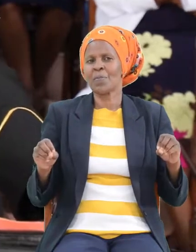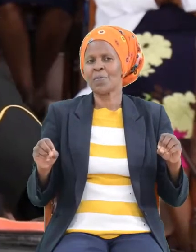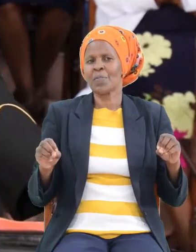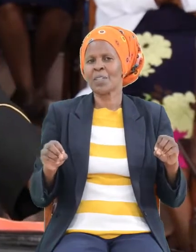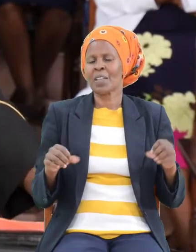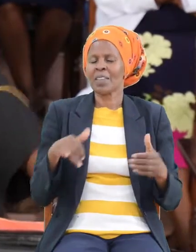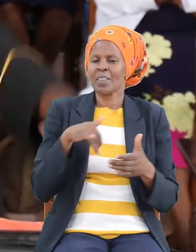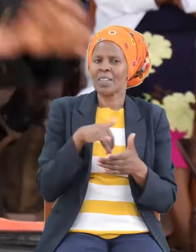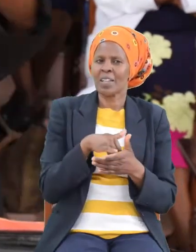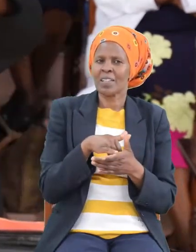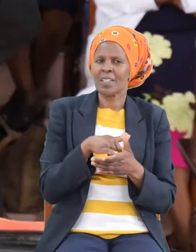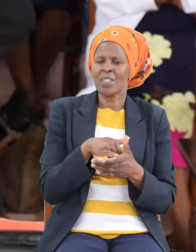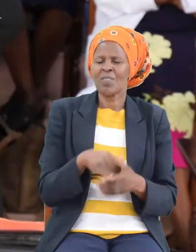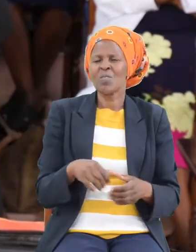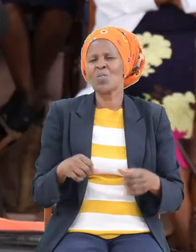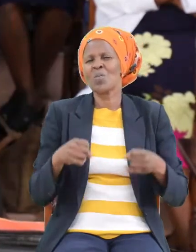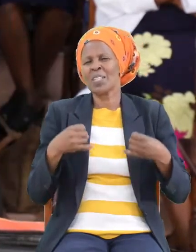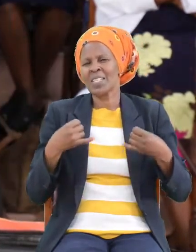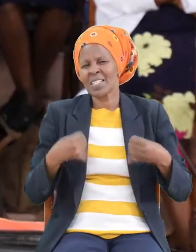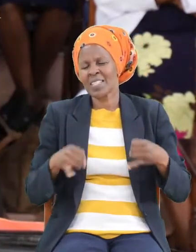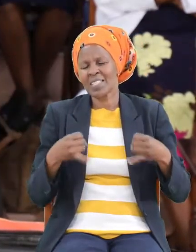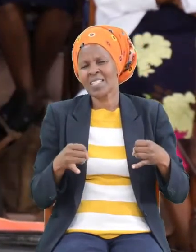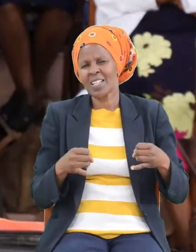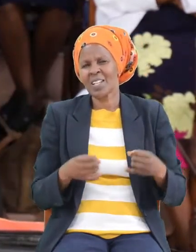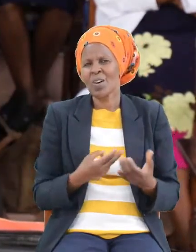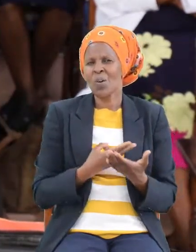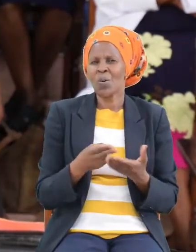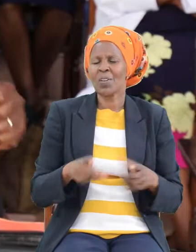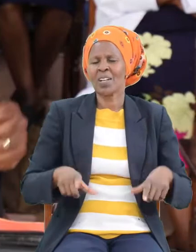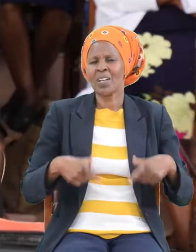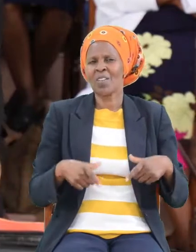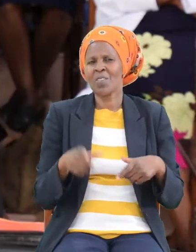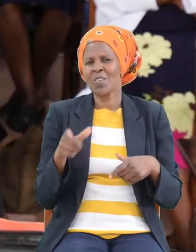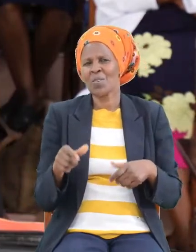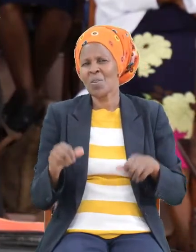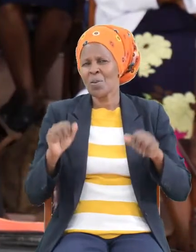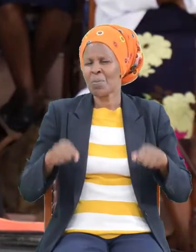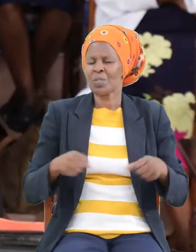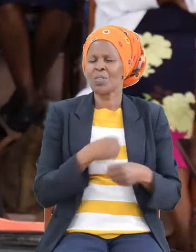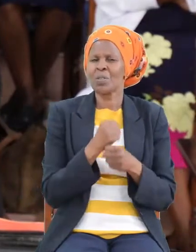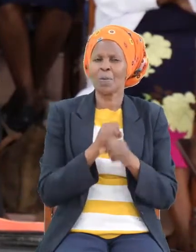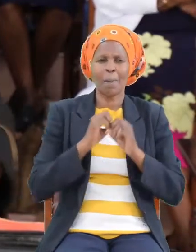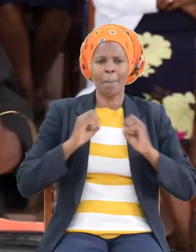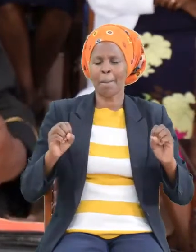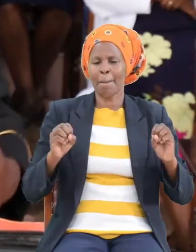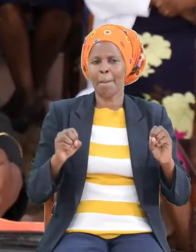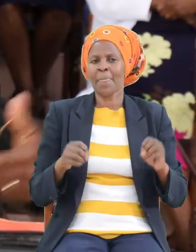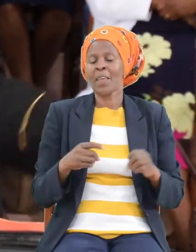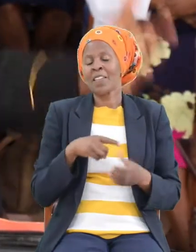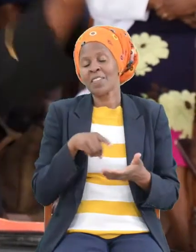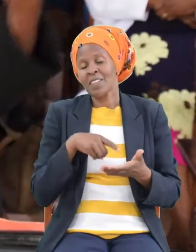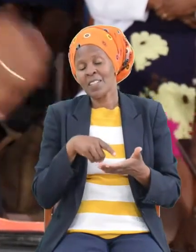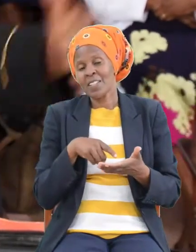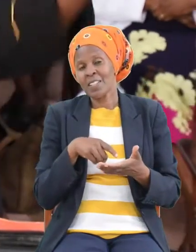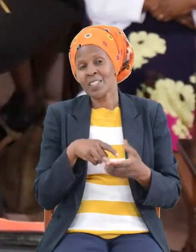kwamba hata wakijaribu kukaa maisha ya utakatifu hautaweza, kwa sababu hii sio ya kibinadamu, hii